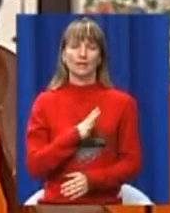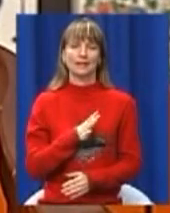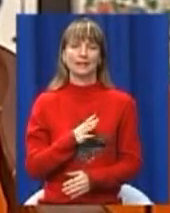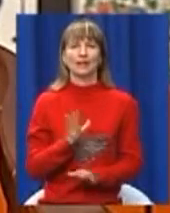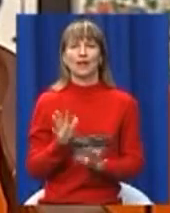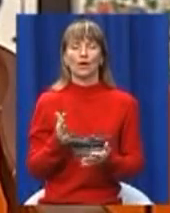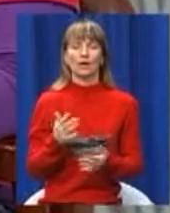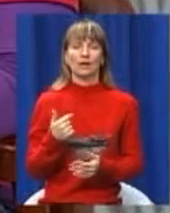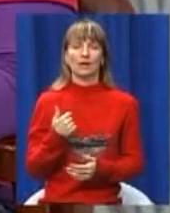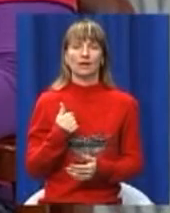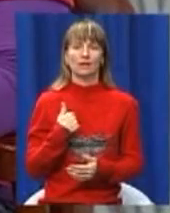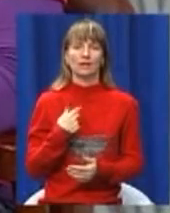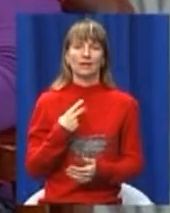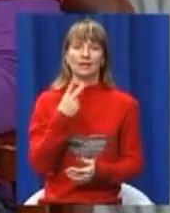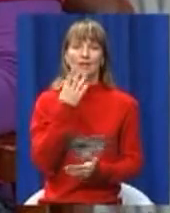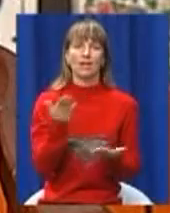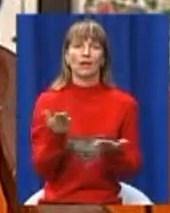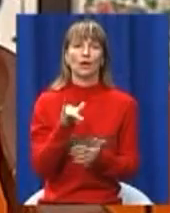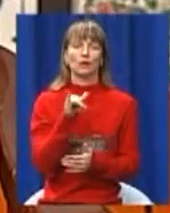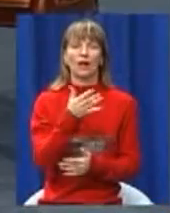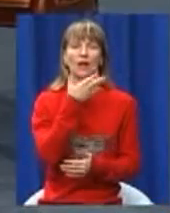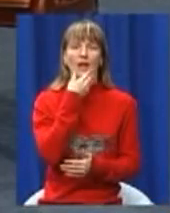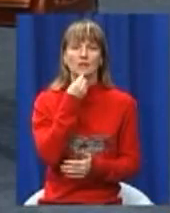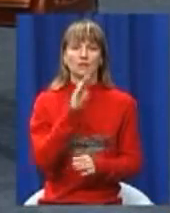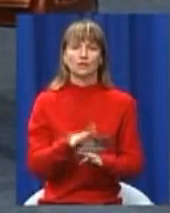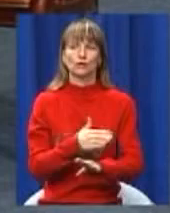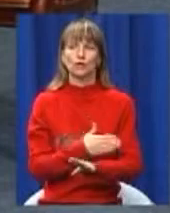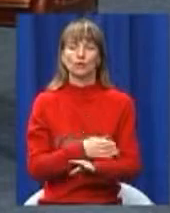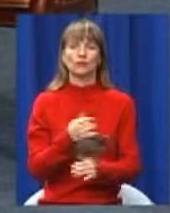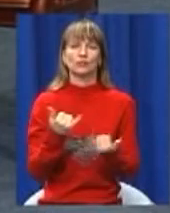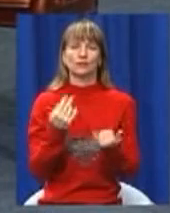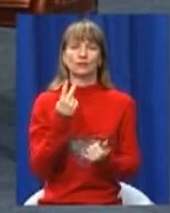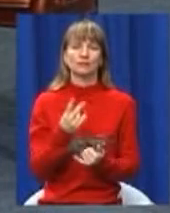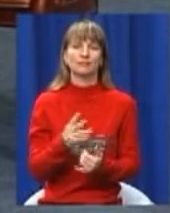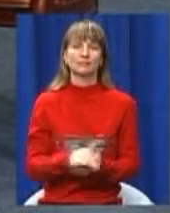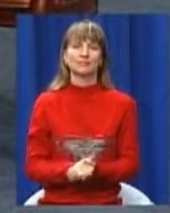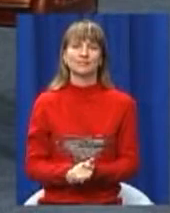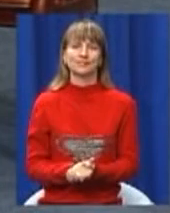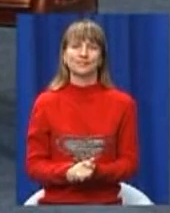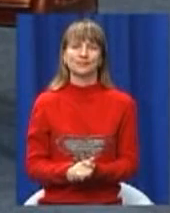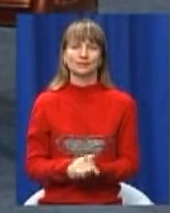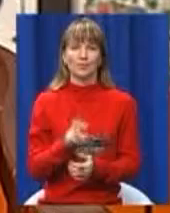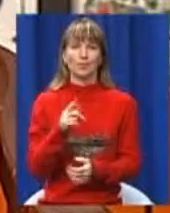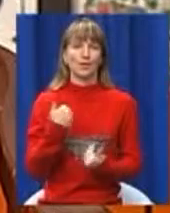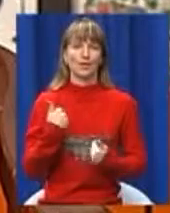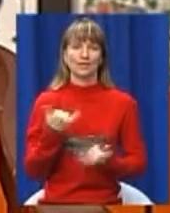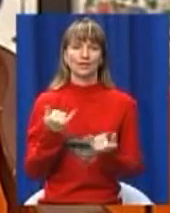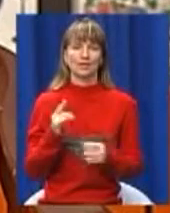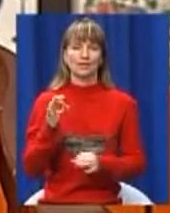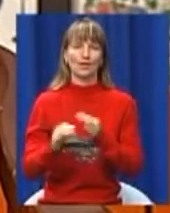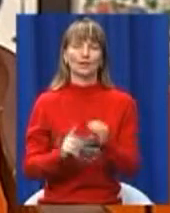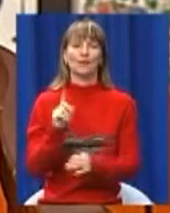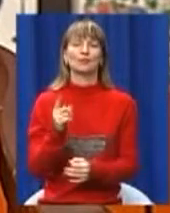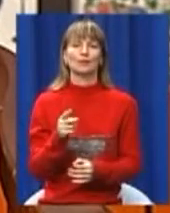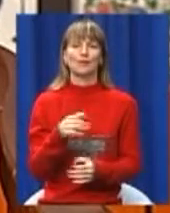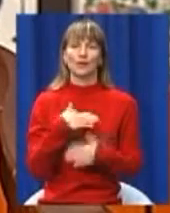дуже. Та я б сумніваюся. Дивись, які в тебе гарні чоботи. Тобі хоч зараз одягати скафандр і їхати в космос. Не хотіла б? Ні. А